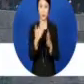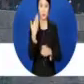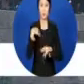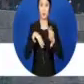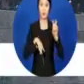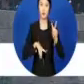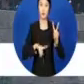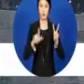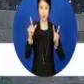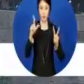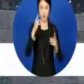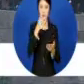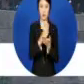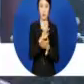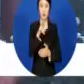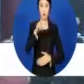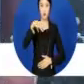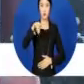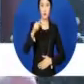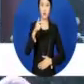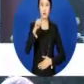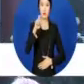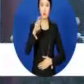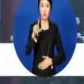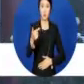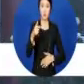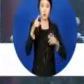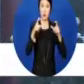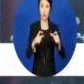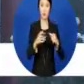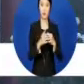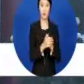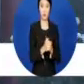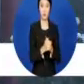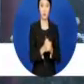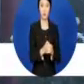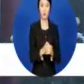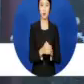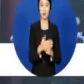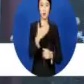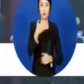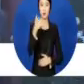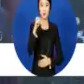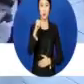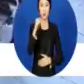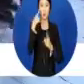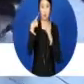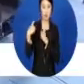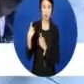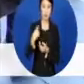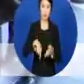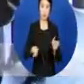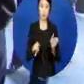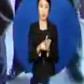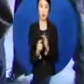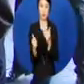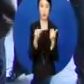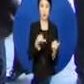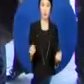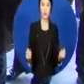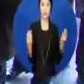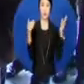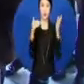천안시 병천면 유관순 열사 추모각에서 유관순 열사의 순국 제95주기를 맞아 이를 기리는 추모제가